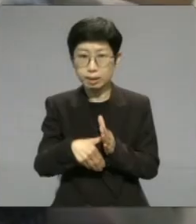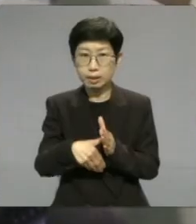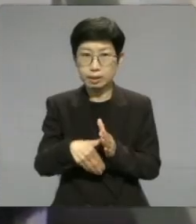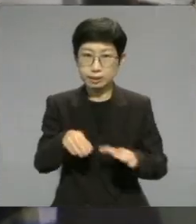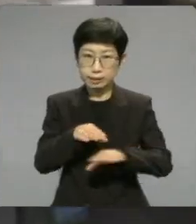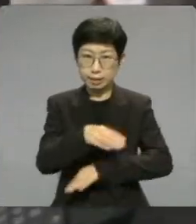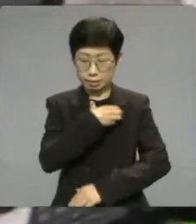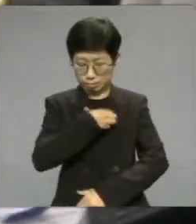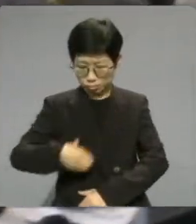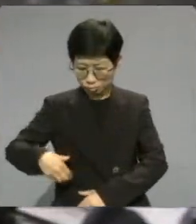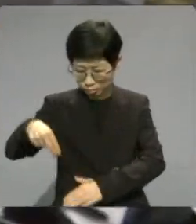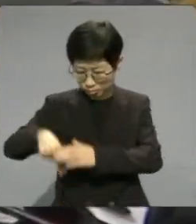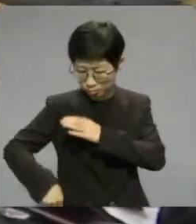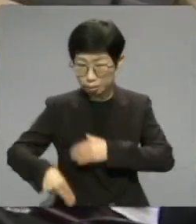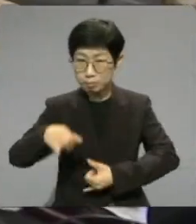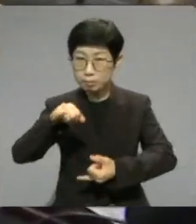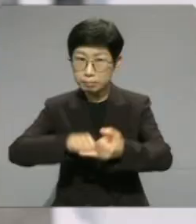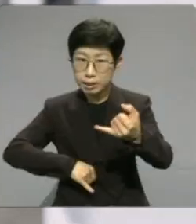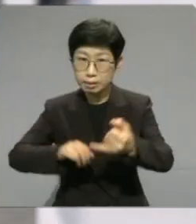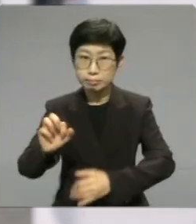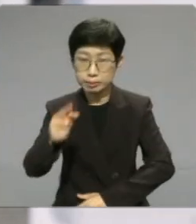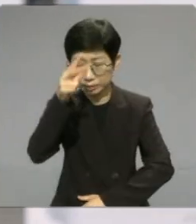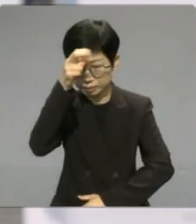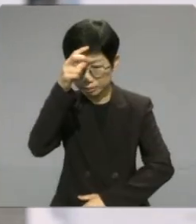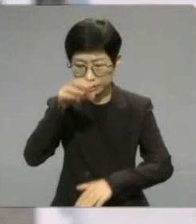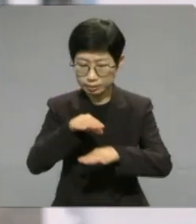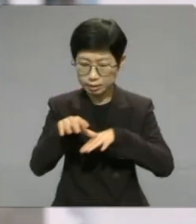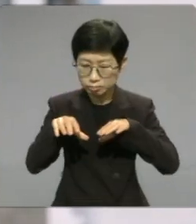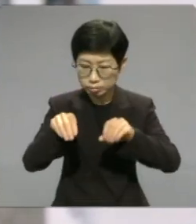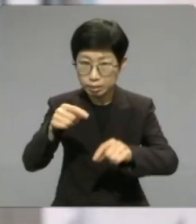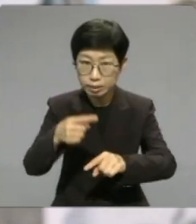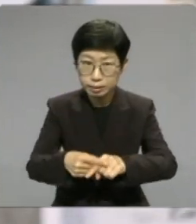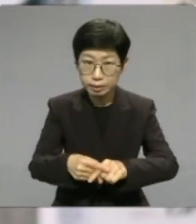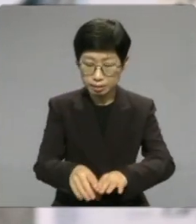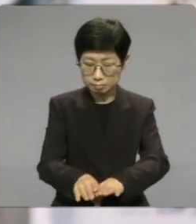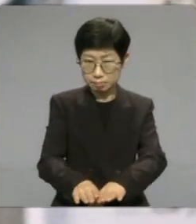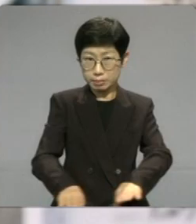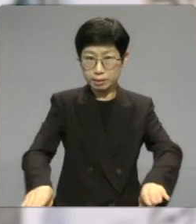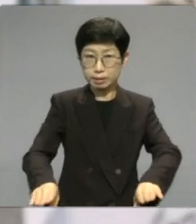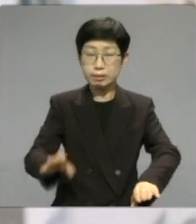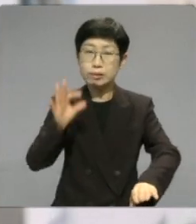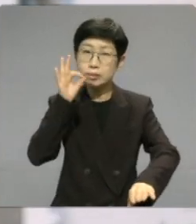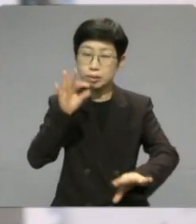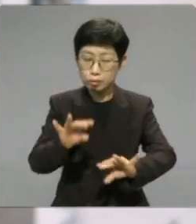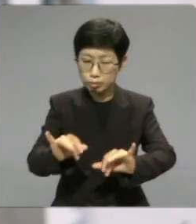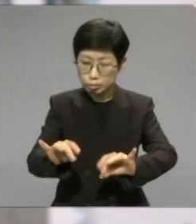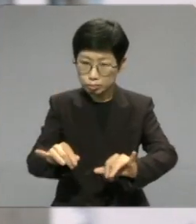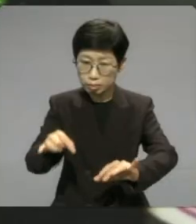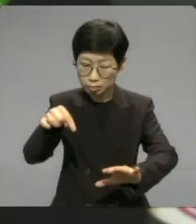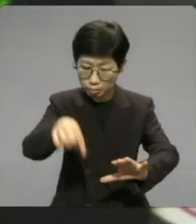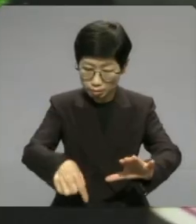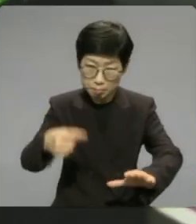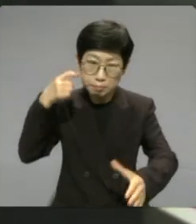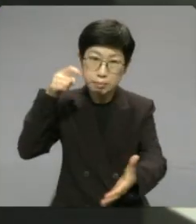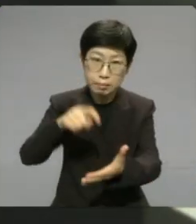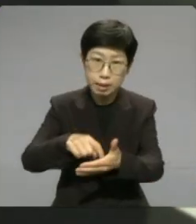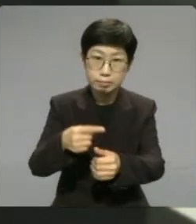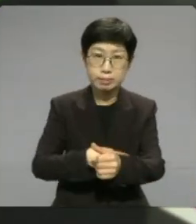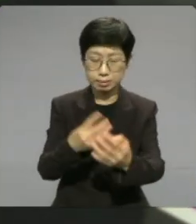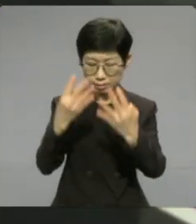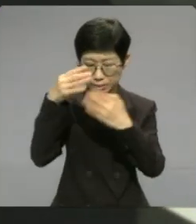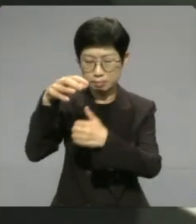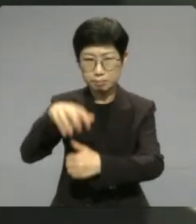착용하지 않았다는 이후로 경찰에 의해 차를 세웠다가 바닥에 떨어진 대마초 부스러기로 감옥에 끌려간 조단